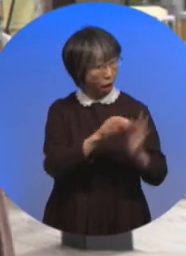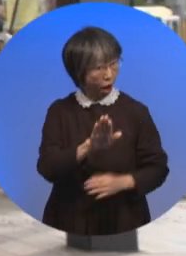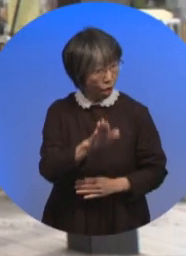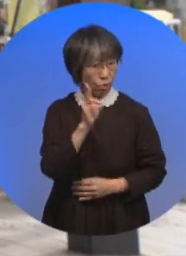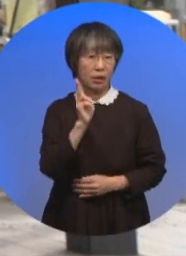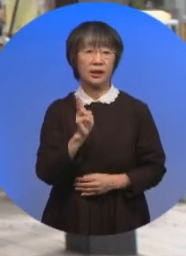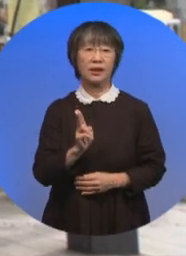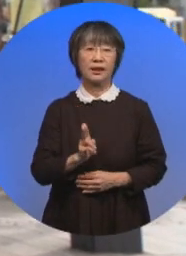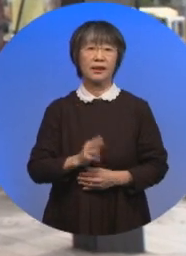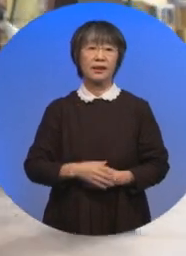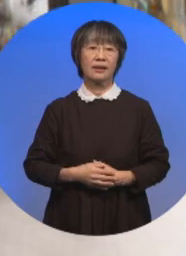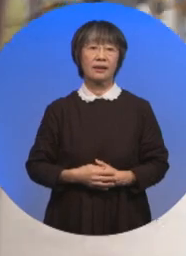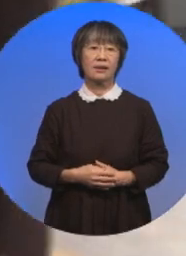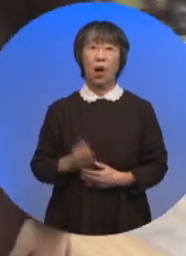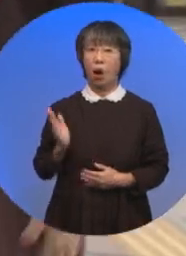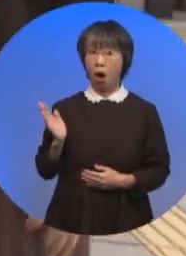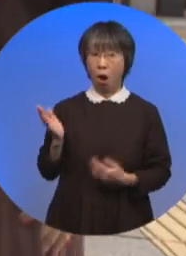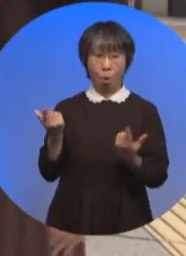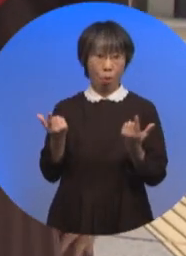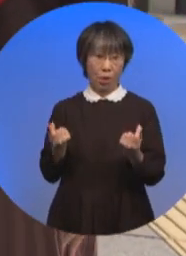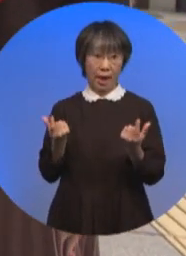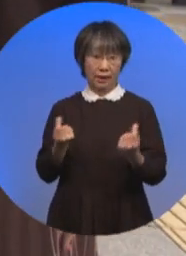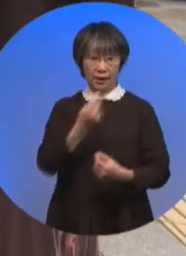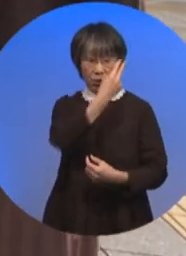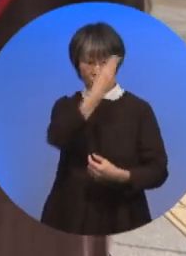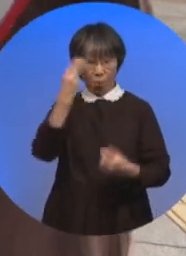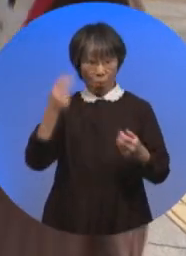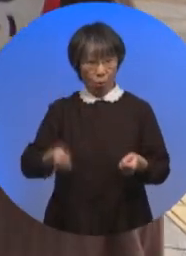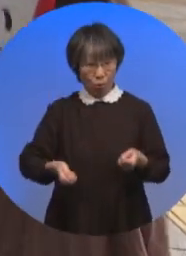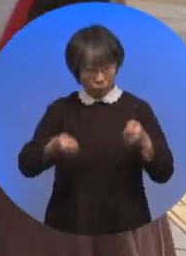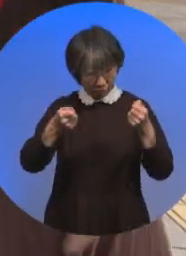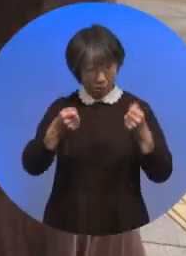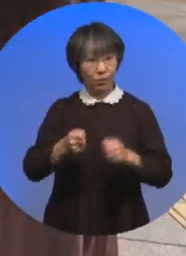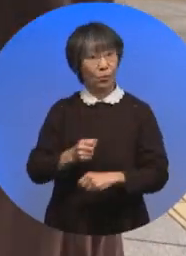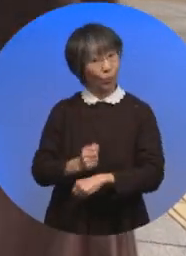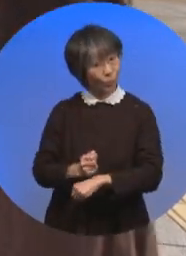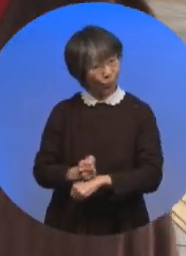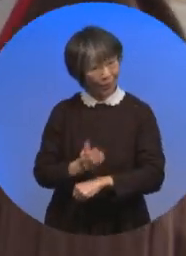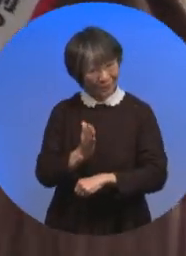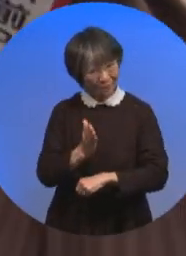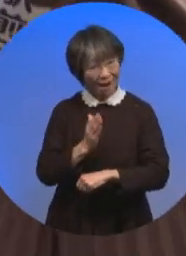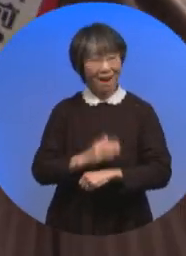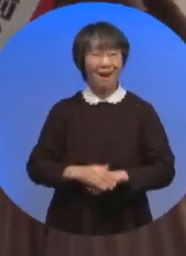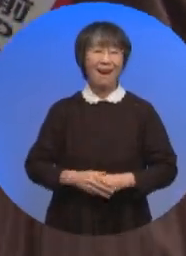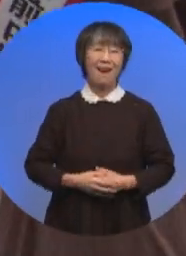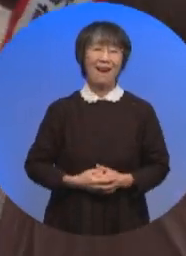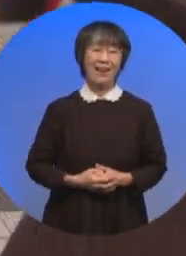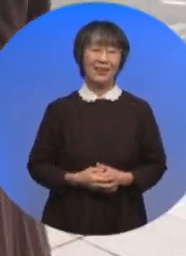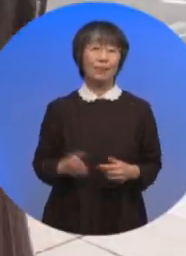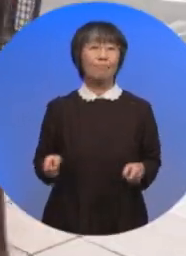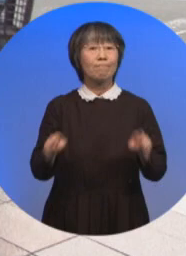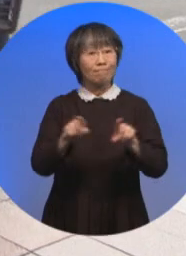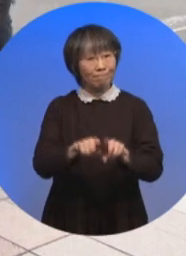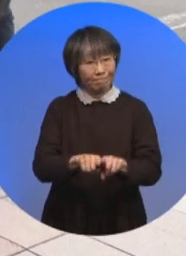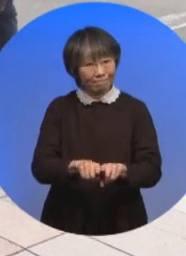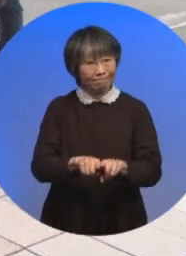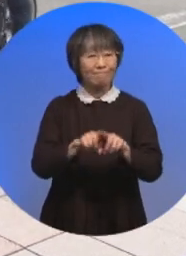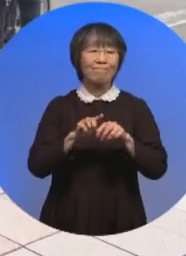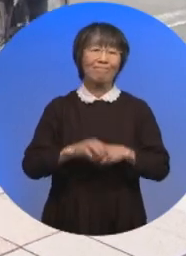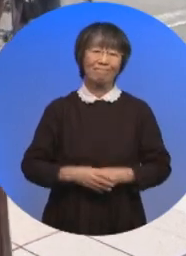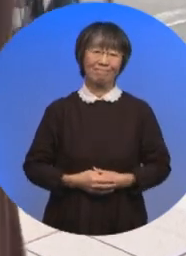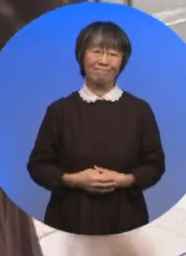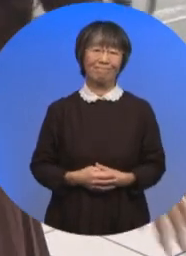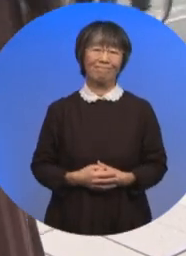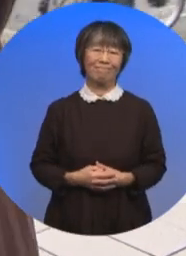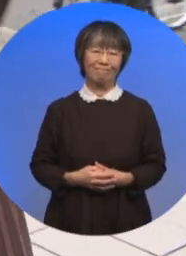ちなみに吹田高校でございます。はい、大先輩。 これはこれはご苦労様でございます。 今日はお二人と一緒に PR